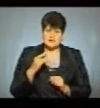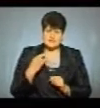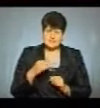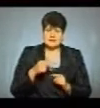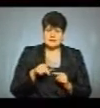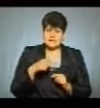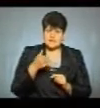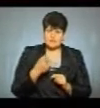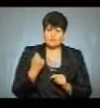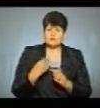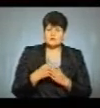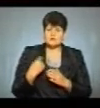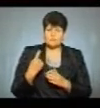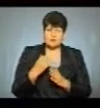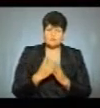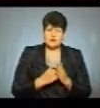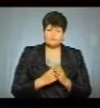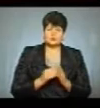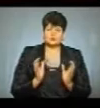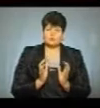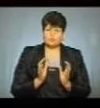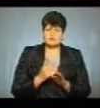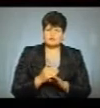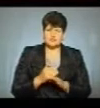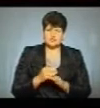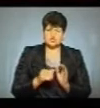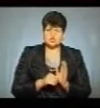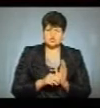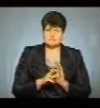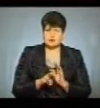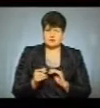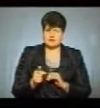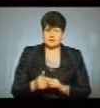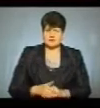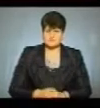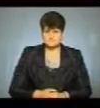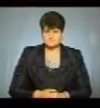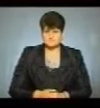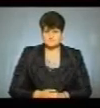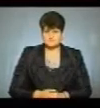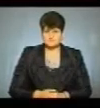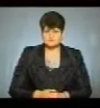цей рік у бюджеті області на програму «Турбота» виділили понад 6 мільйонів гривень.